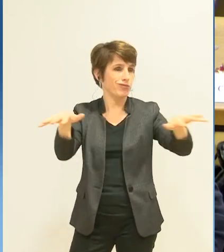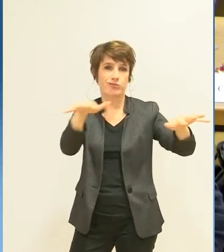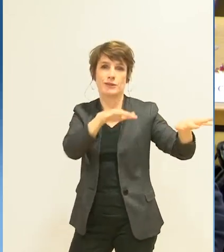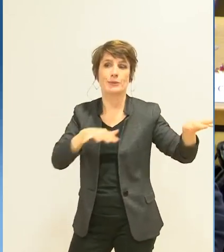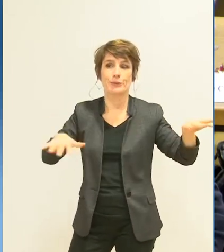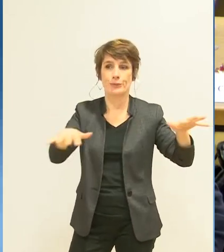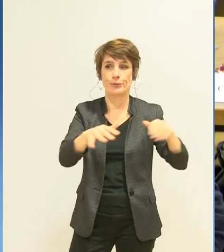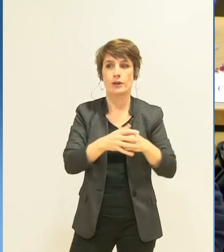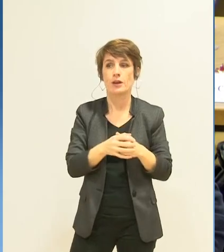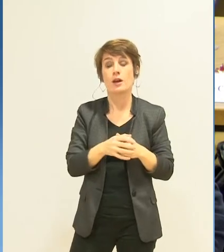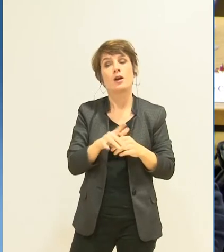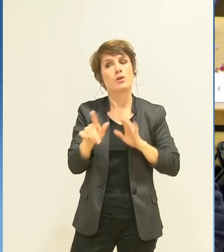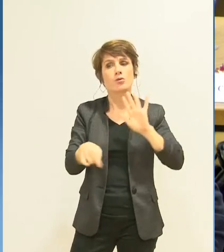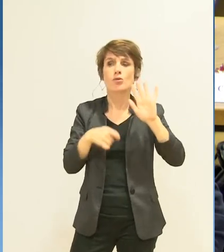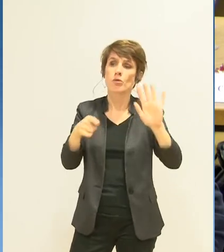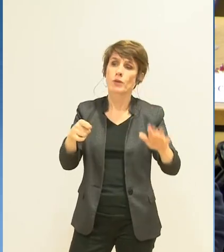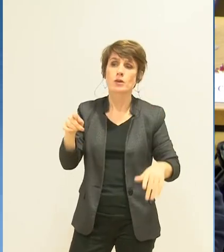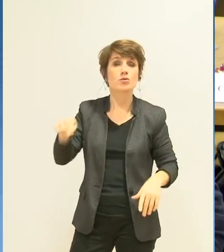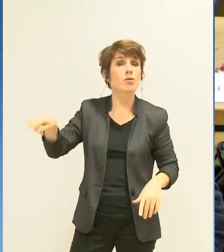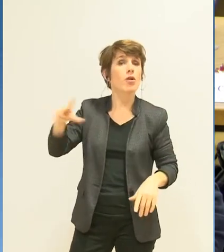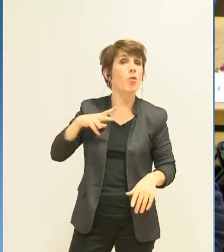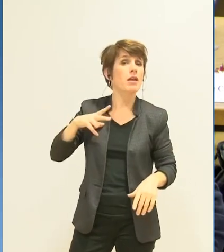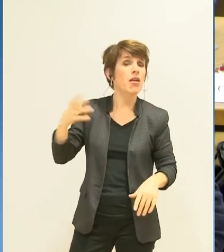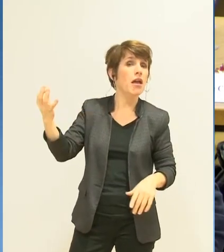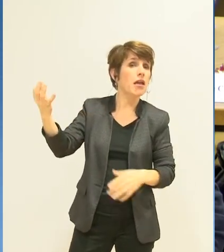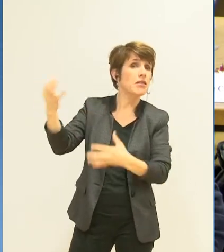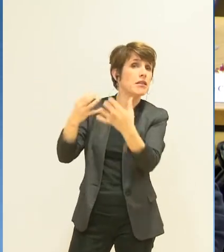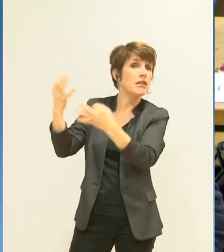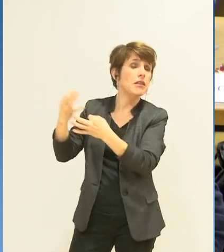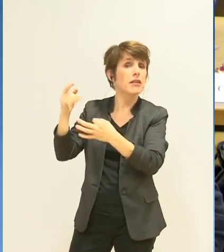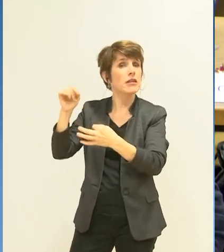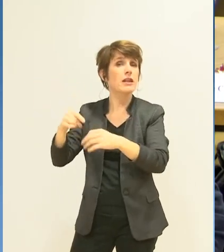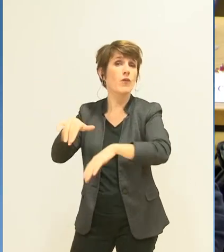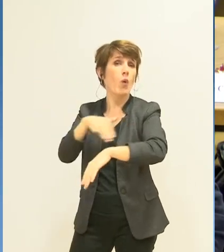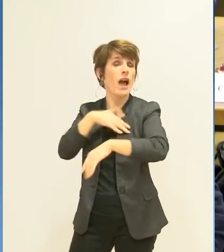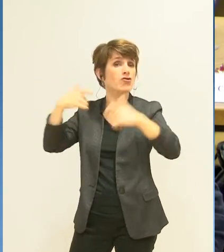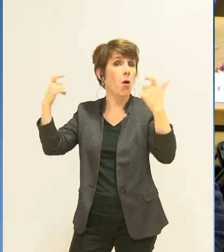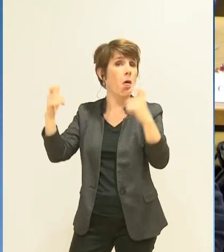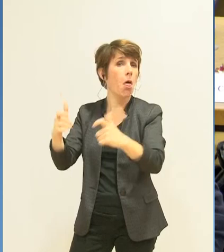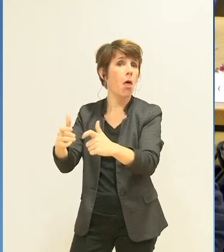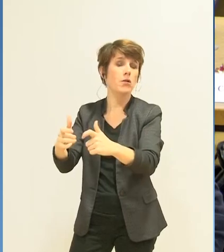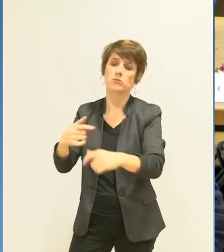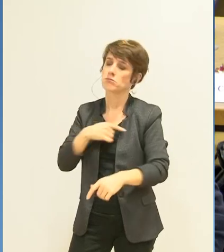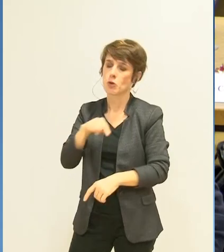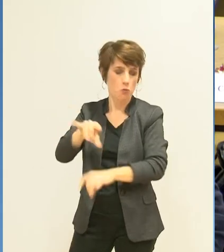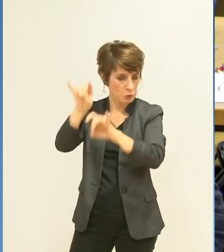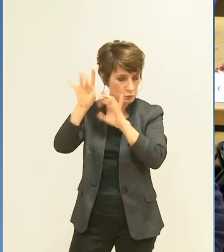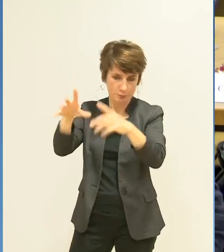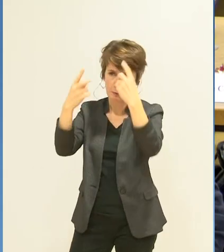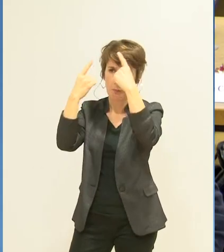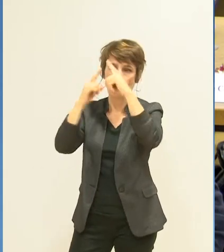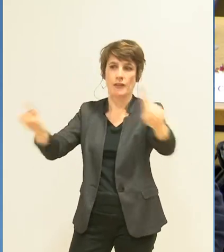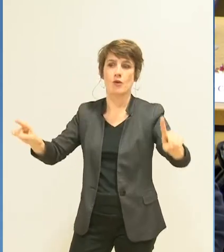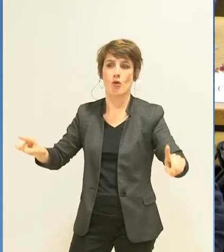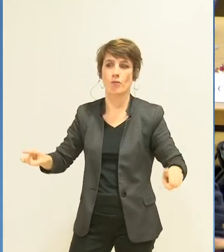de dire que nous ne partageons donc absolument pas certains propos qui peut être tenu dans cette enceinte concernant les personnels de la ville